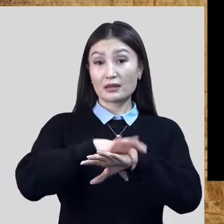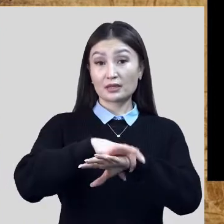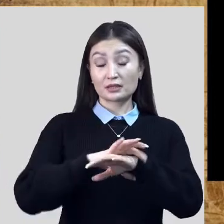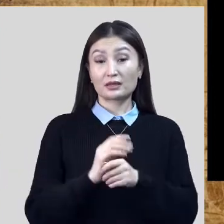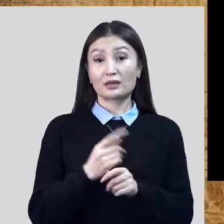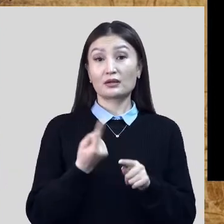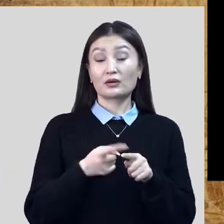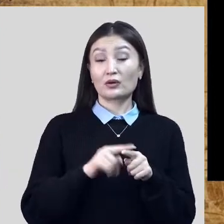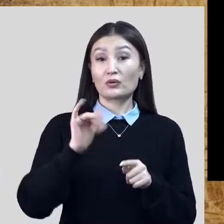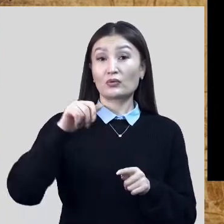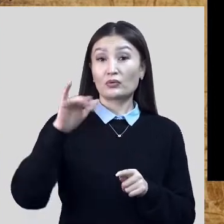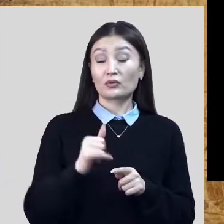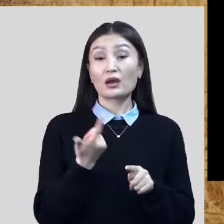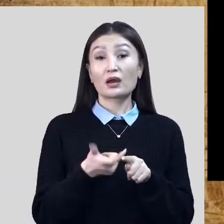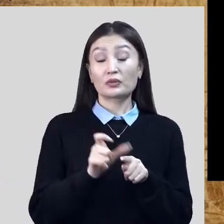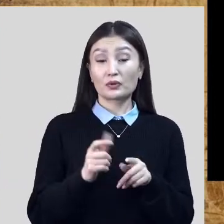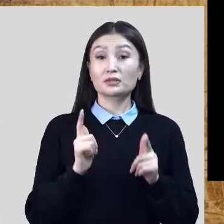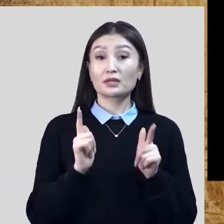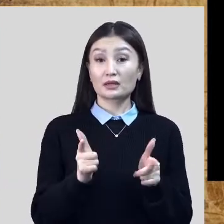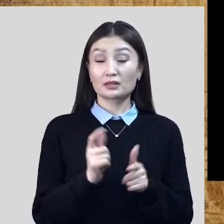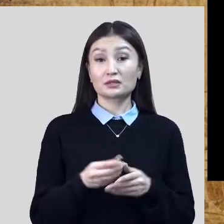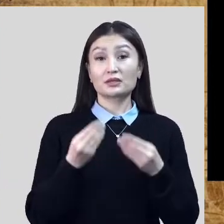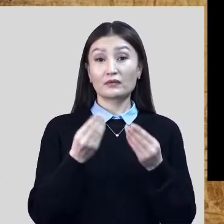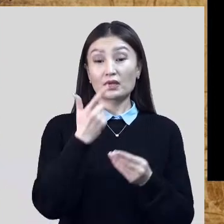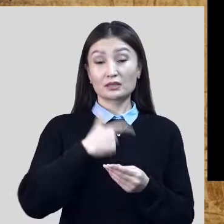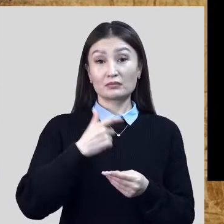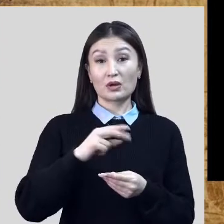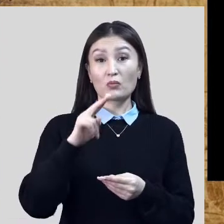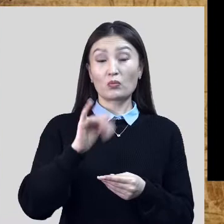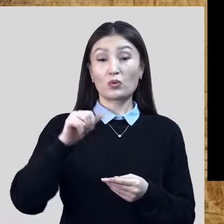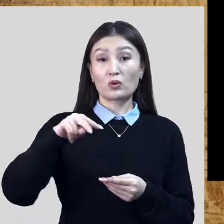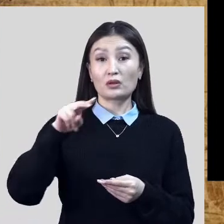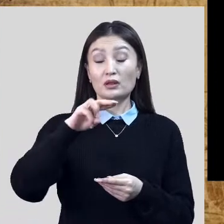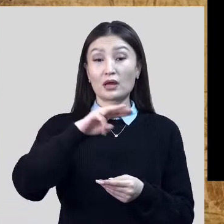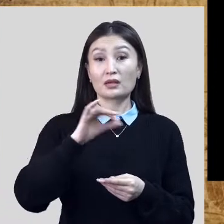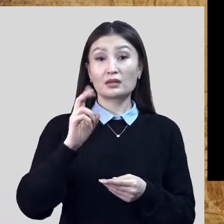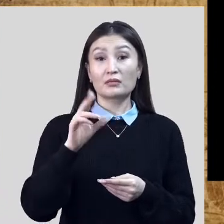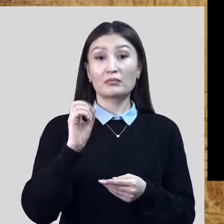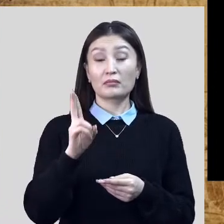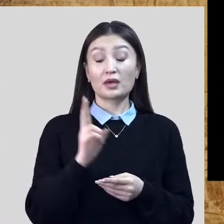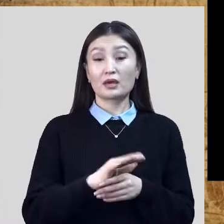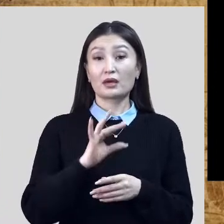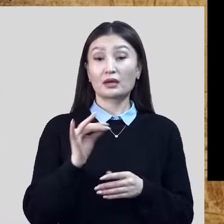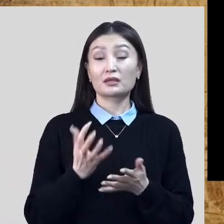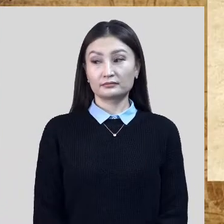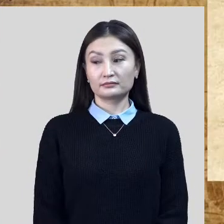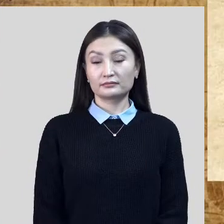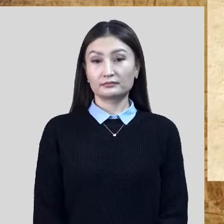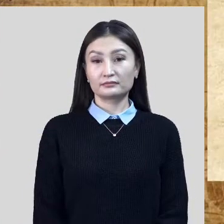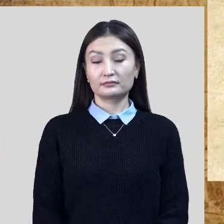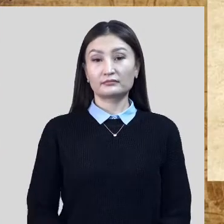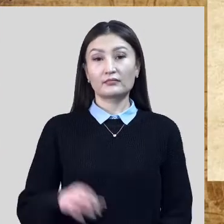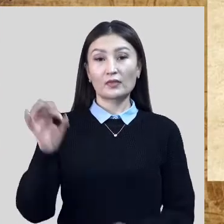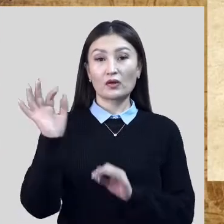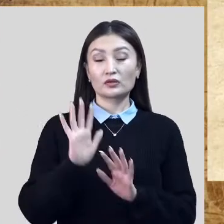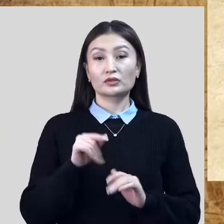Исхака Хасанаулу, который согласился выдать себя за Пулатбека. Исхак собирает повстанцев Чаткале. К